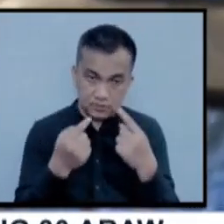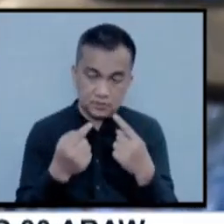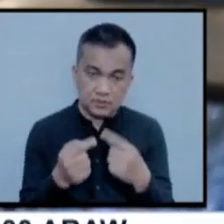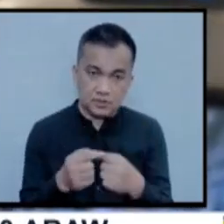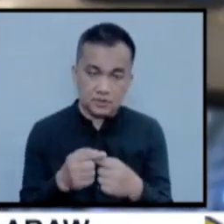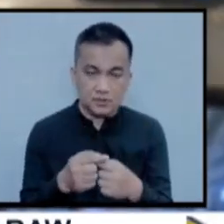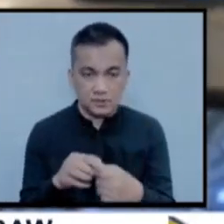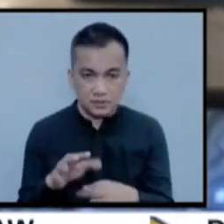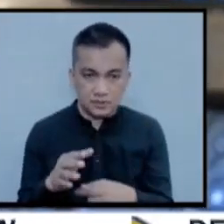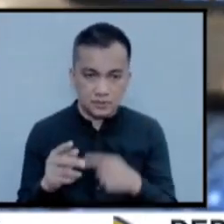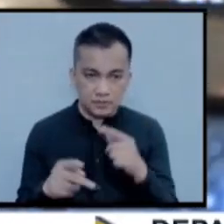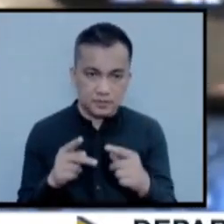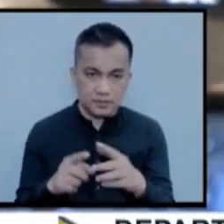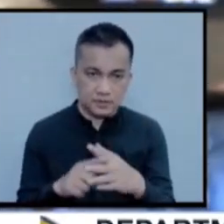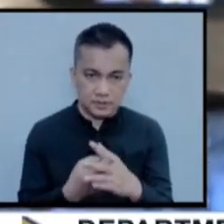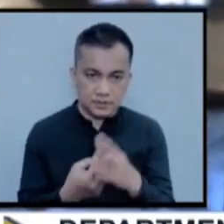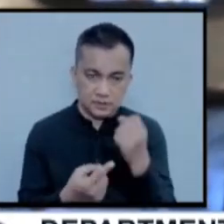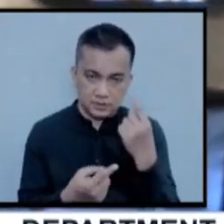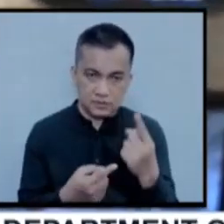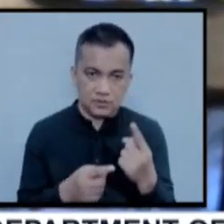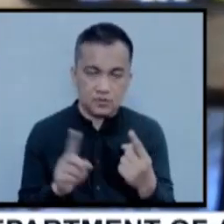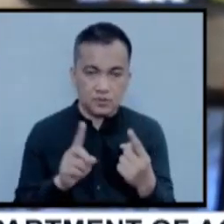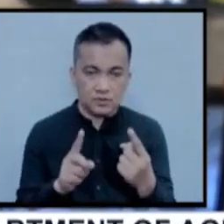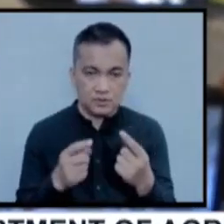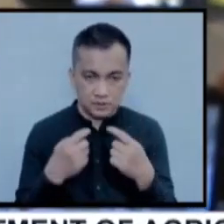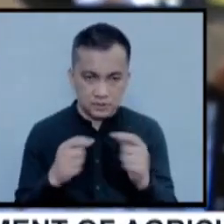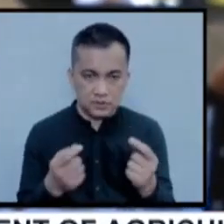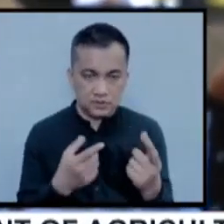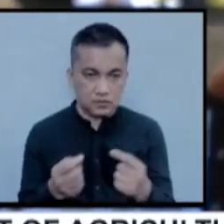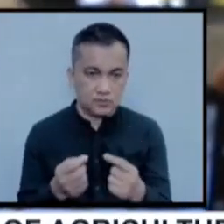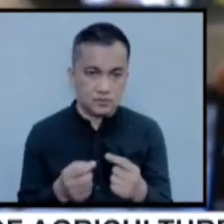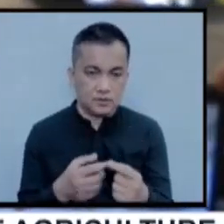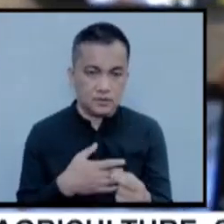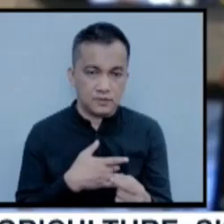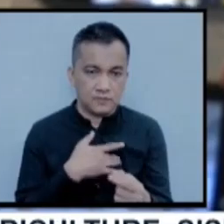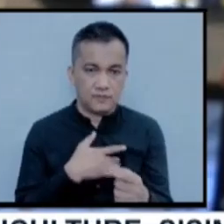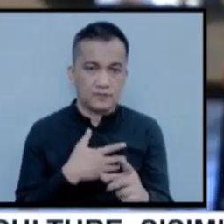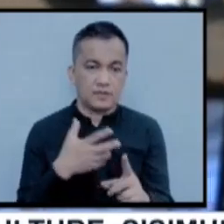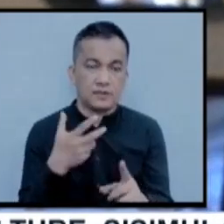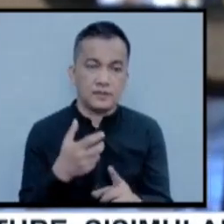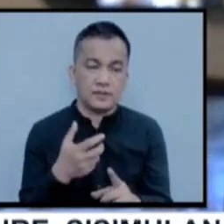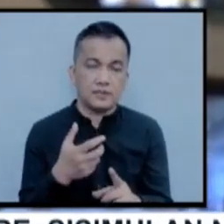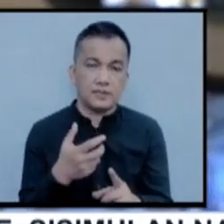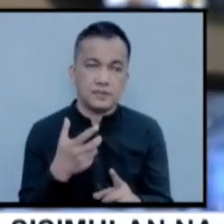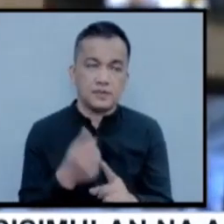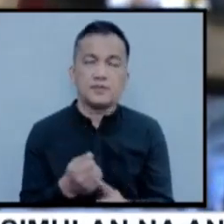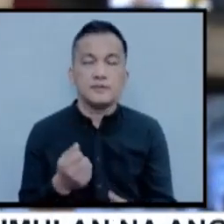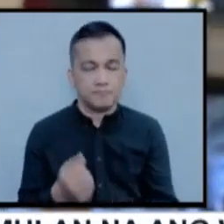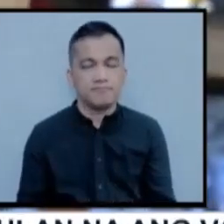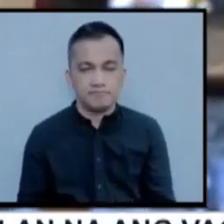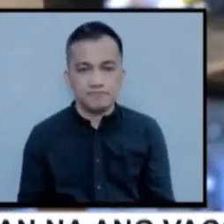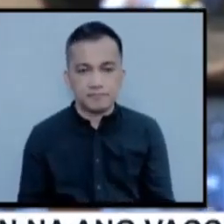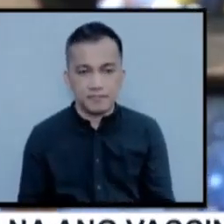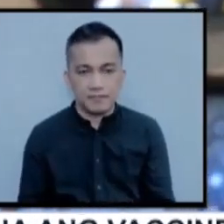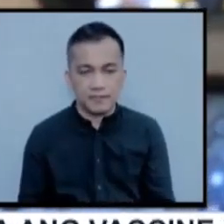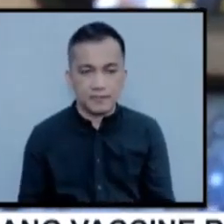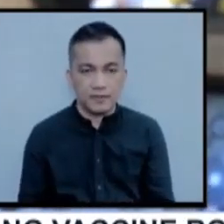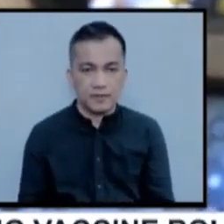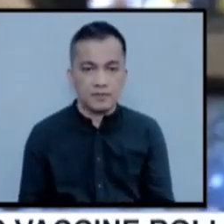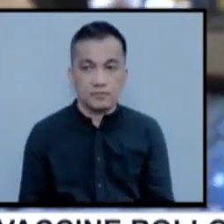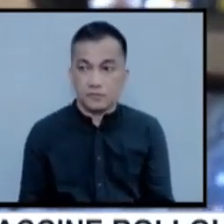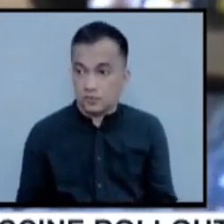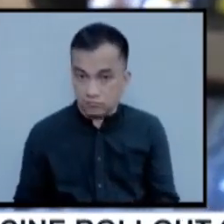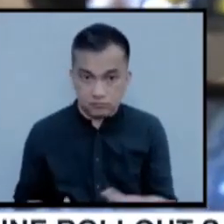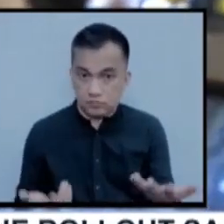people beginning to understand what we're trying to do Uh They're beginning to feel the effects of it and so you must continue to do